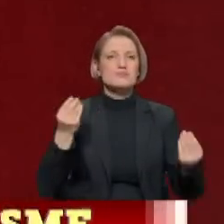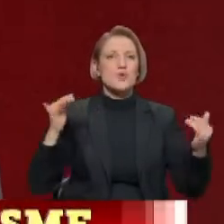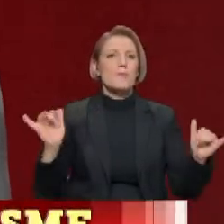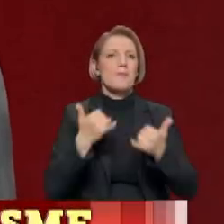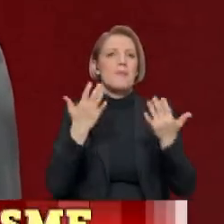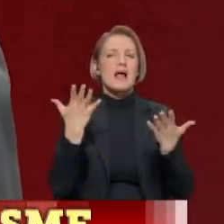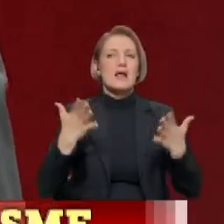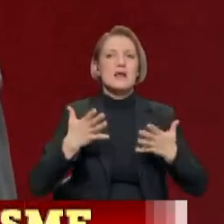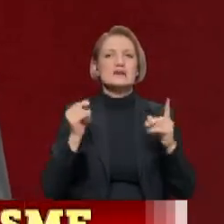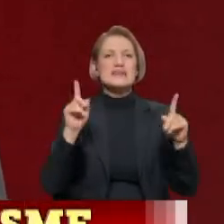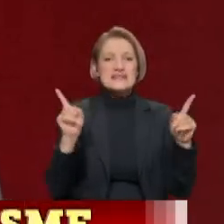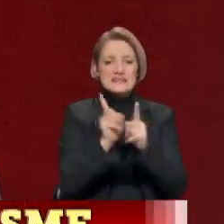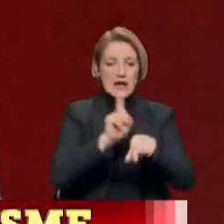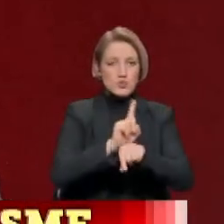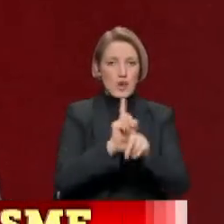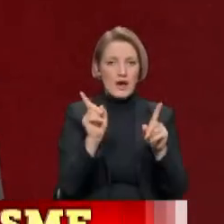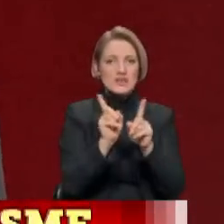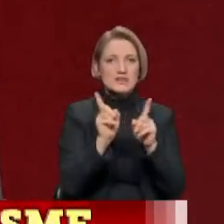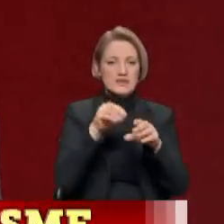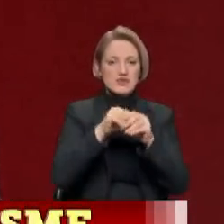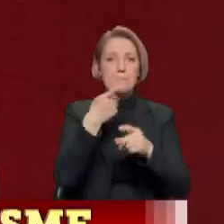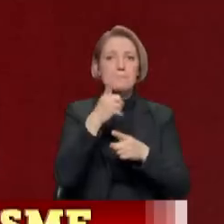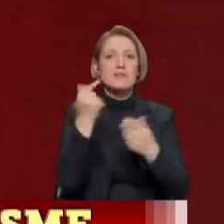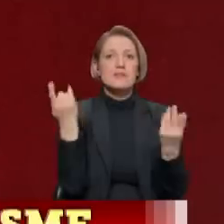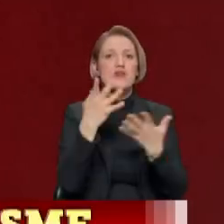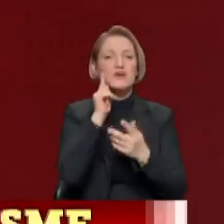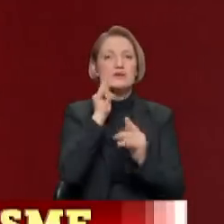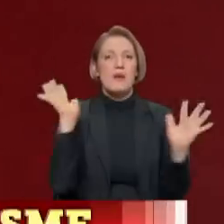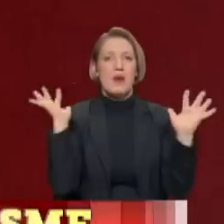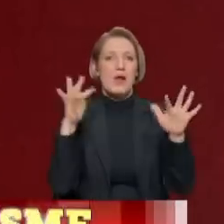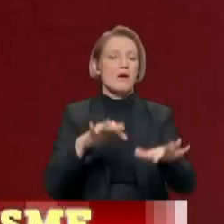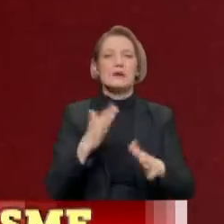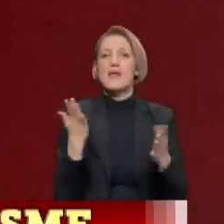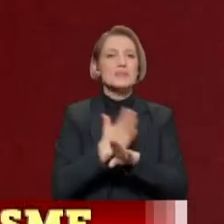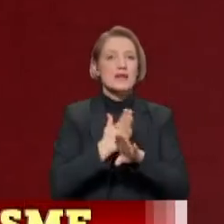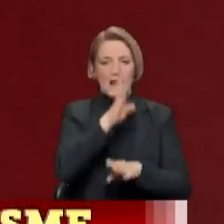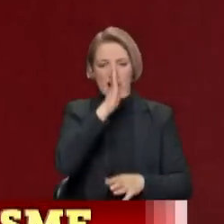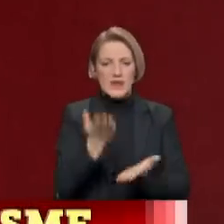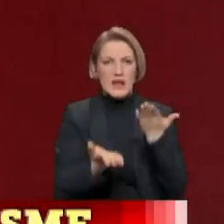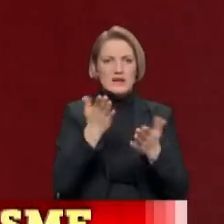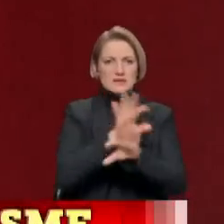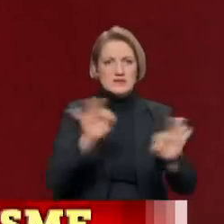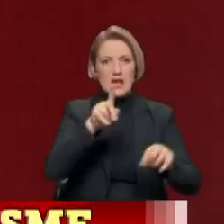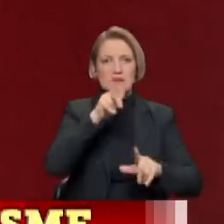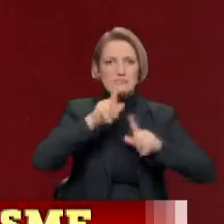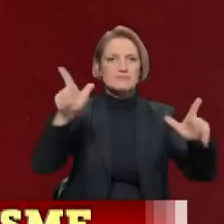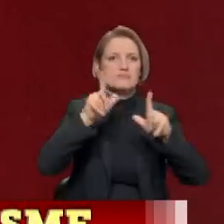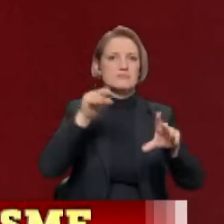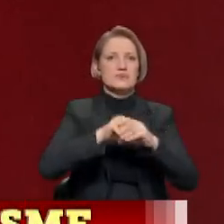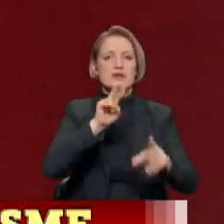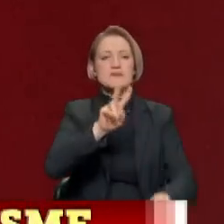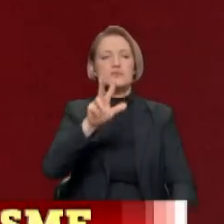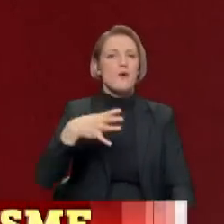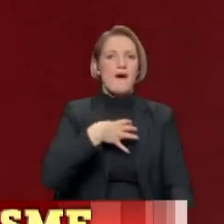umut vardı. O kadar kısa sürede binler toplandı. Neden? Adaletsizliğe isyan var.